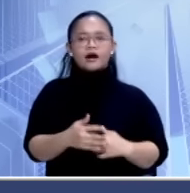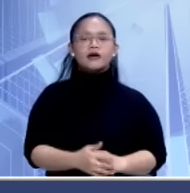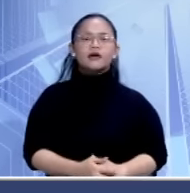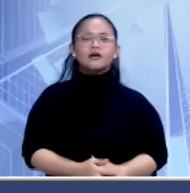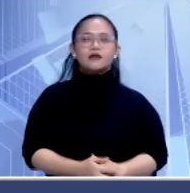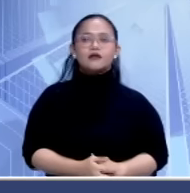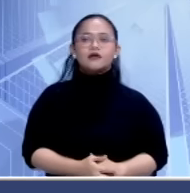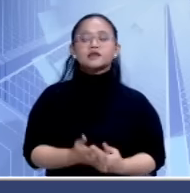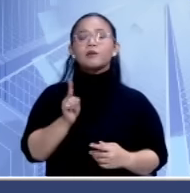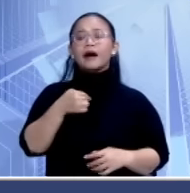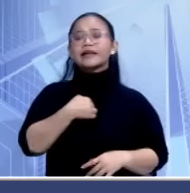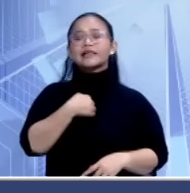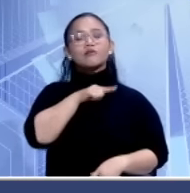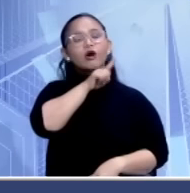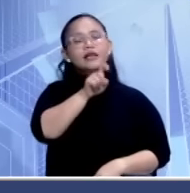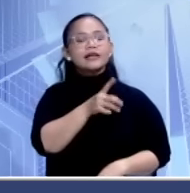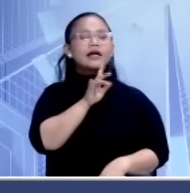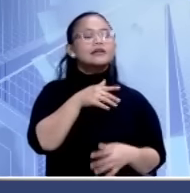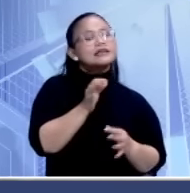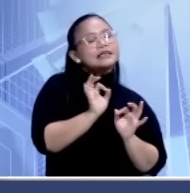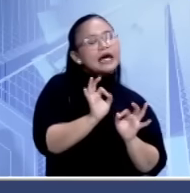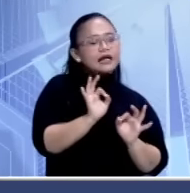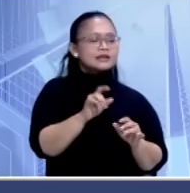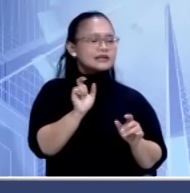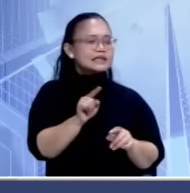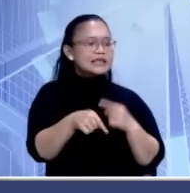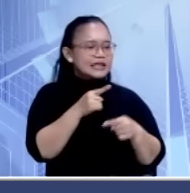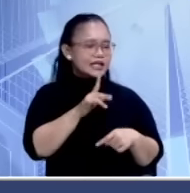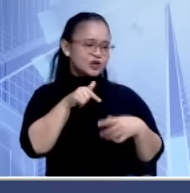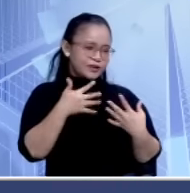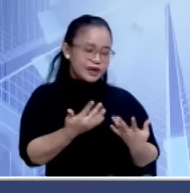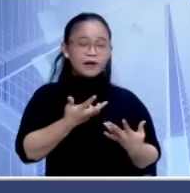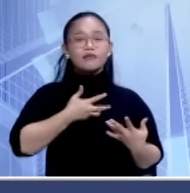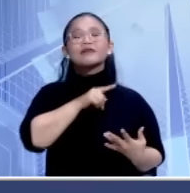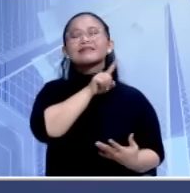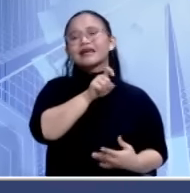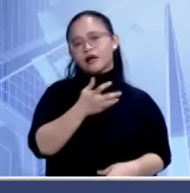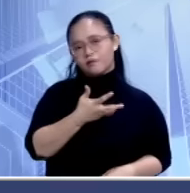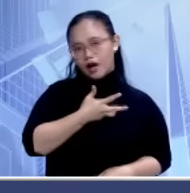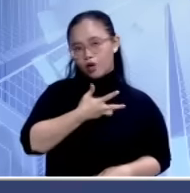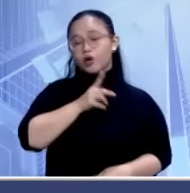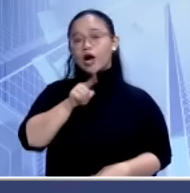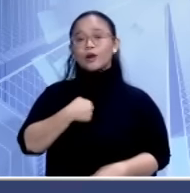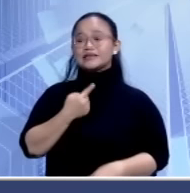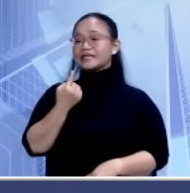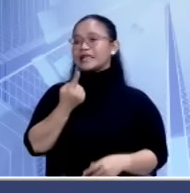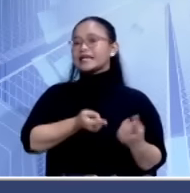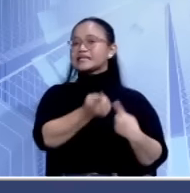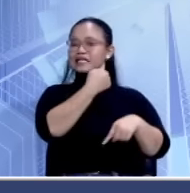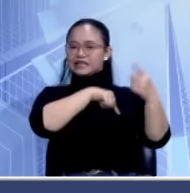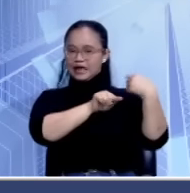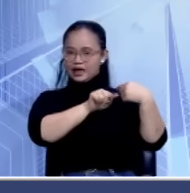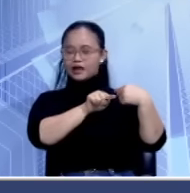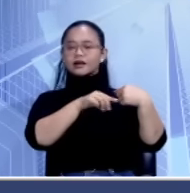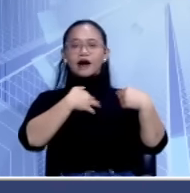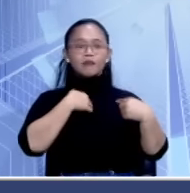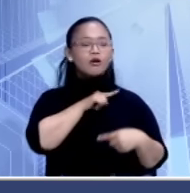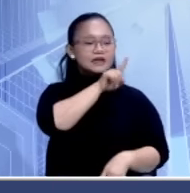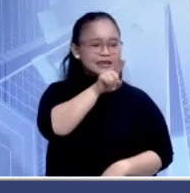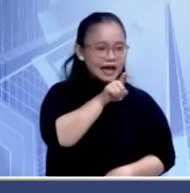bagian Kak Yugo itu kan mau tanya gimana nih kronologinya cerita yang sebenarnya. Kalau saya kan cuma dapat omongan seperti itu.